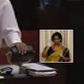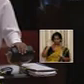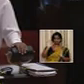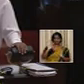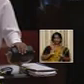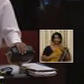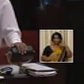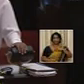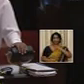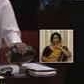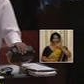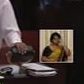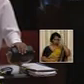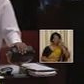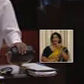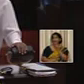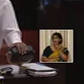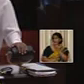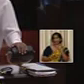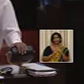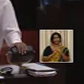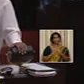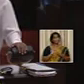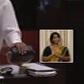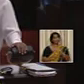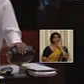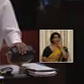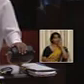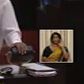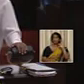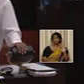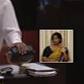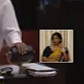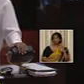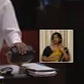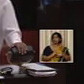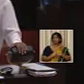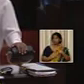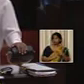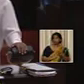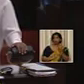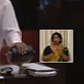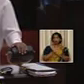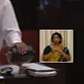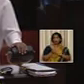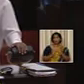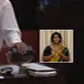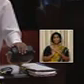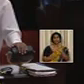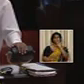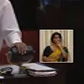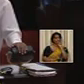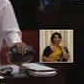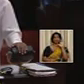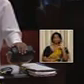නියෝජක කතානායකතුමනි ඇමරිකානු ඩොලර් මිලියන 6.9ක් ශ්‍රී ලංකාවේ රුපියල් වලින් බිලියන